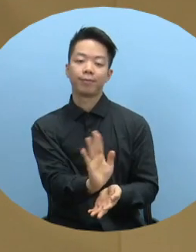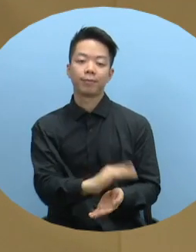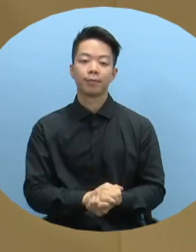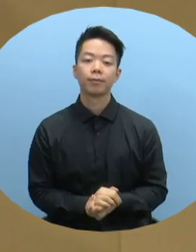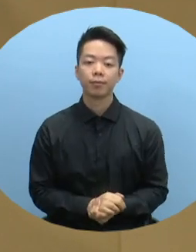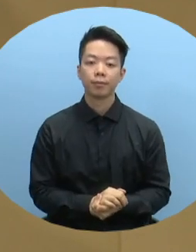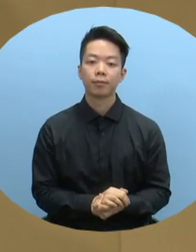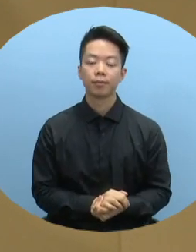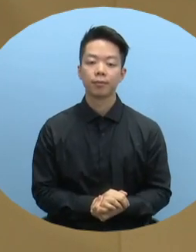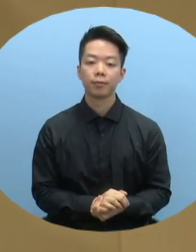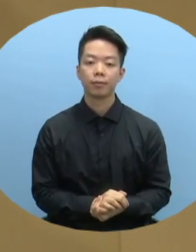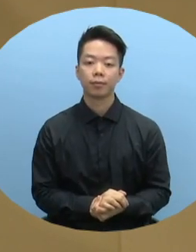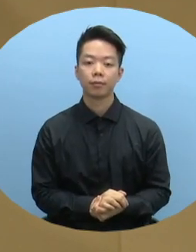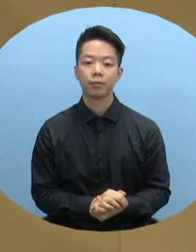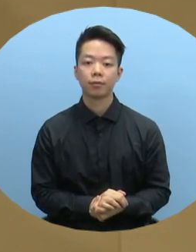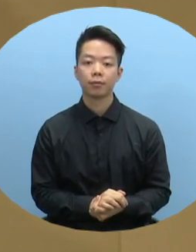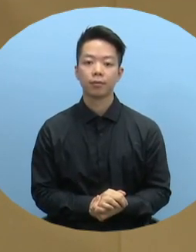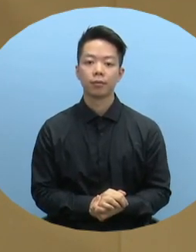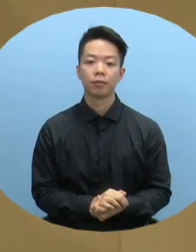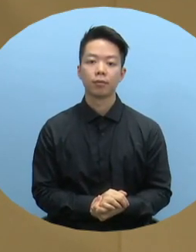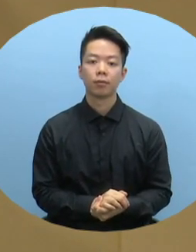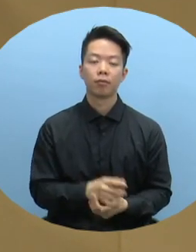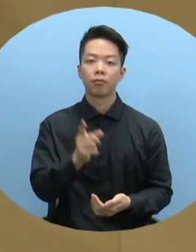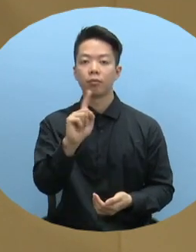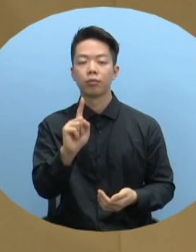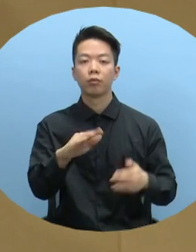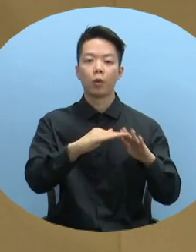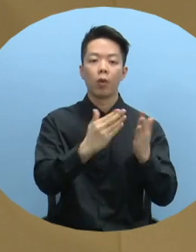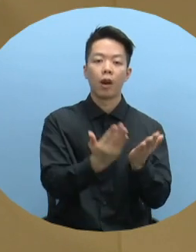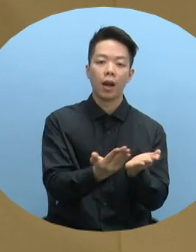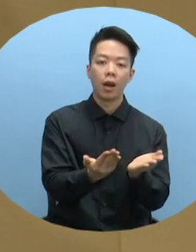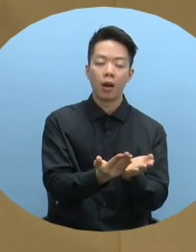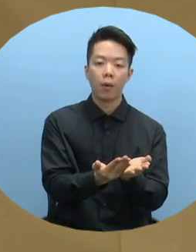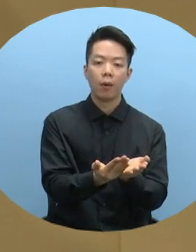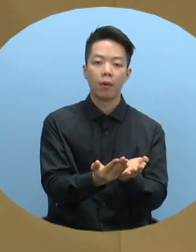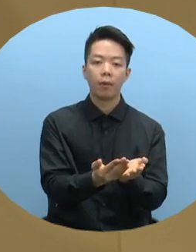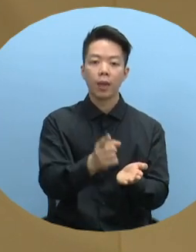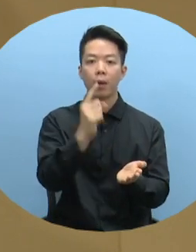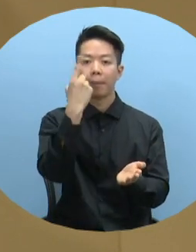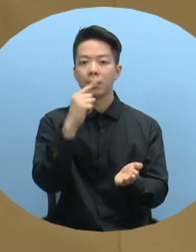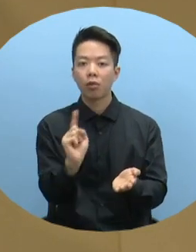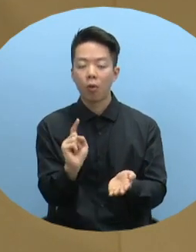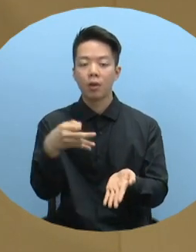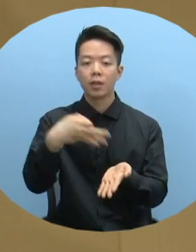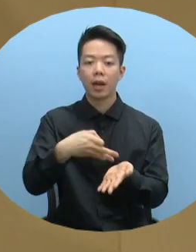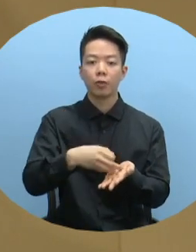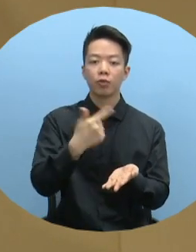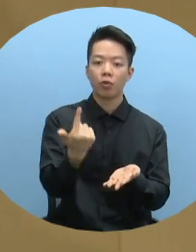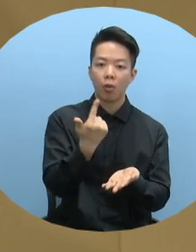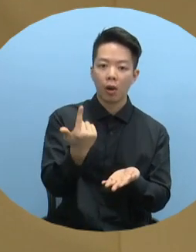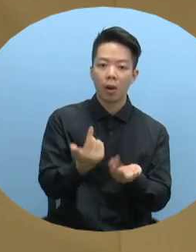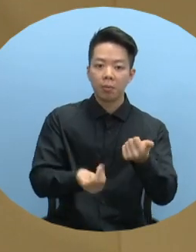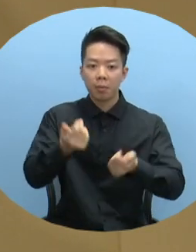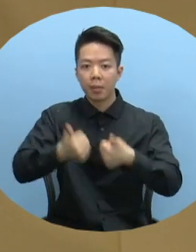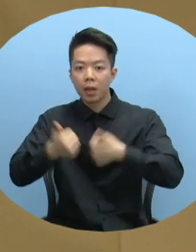要去睇下學校究竟唔同參與程度去做一個比